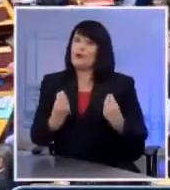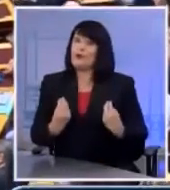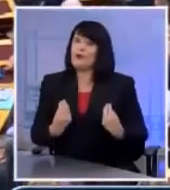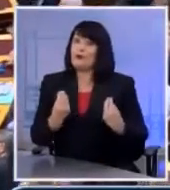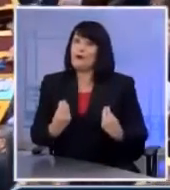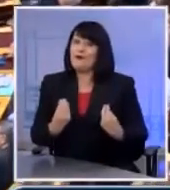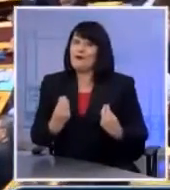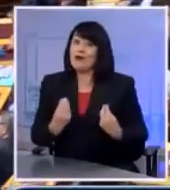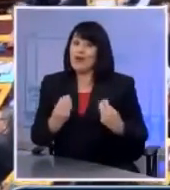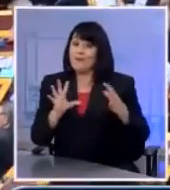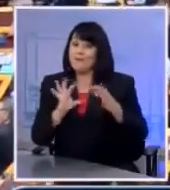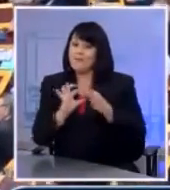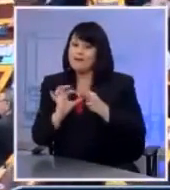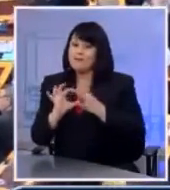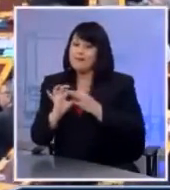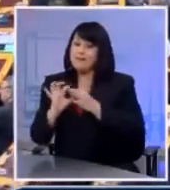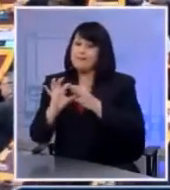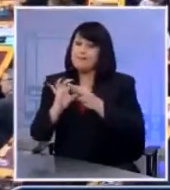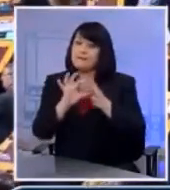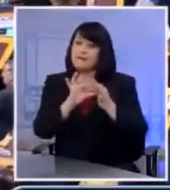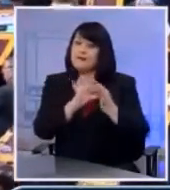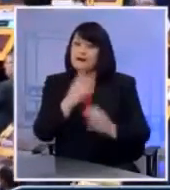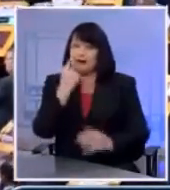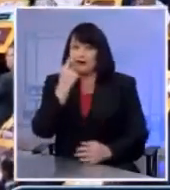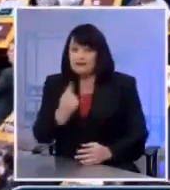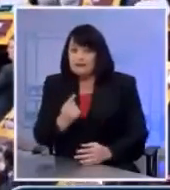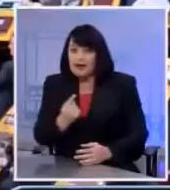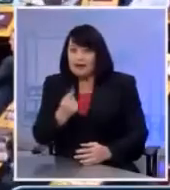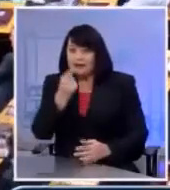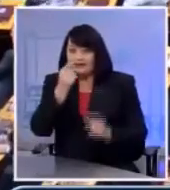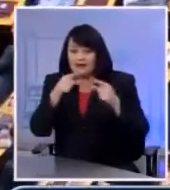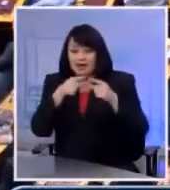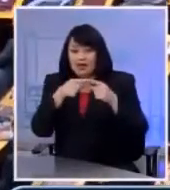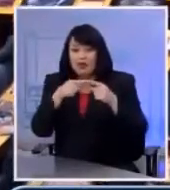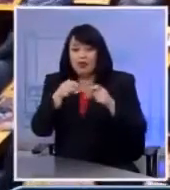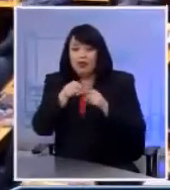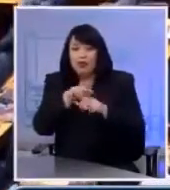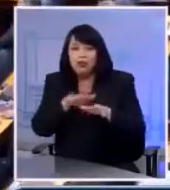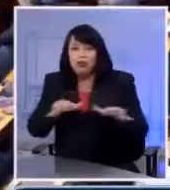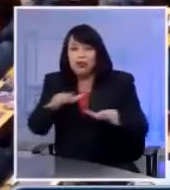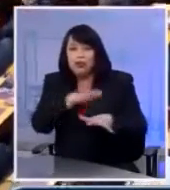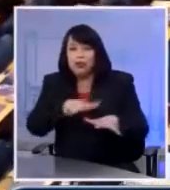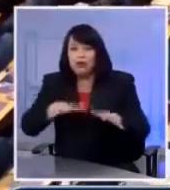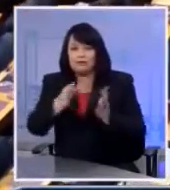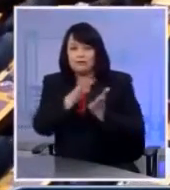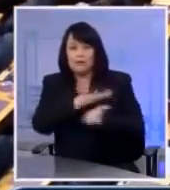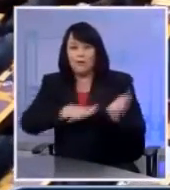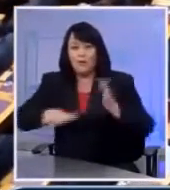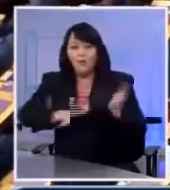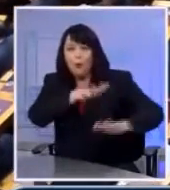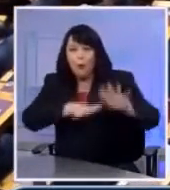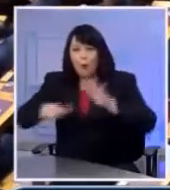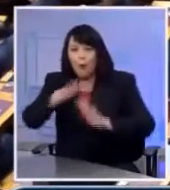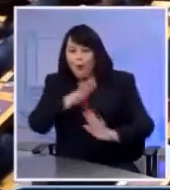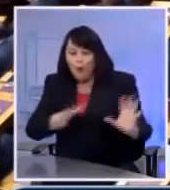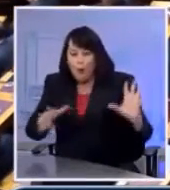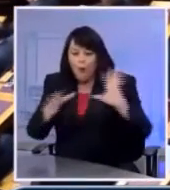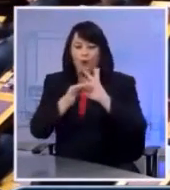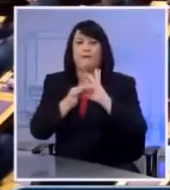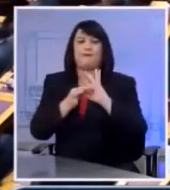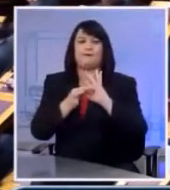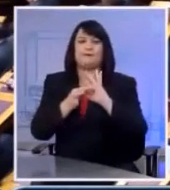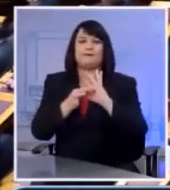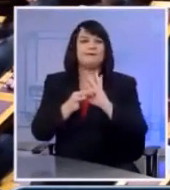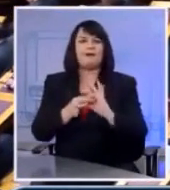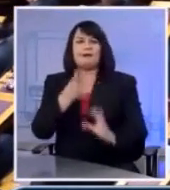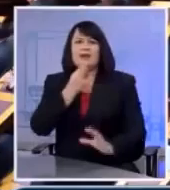και δένουν όλα. Βλέπετε πως το δίκτυο αυτό της διαπλοκής παίρνει σάρκα και οστά και πως δεν είναι απλώς ένα